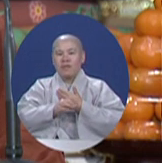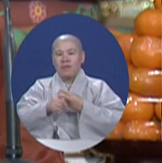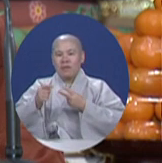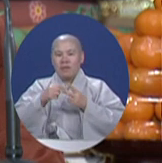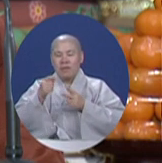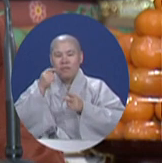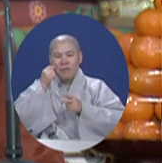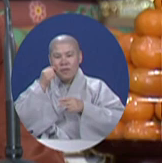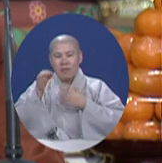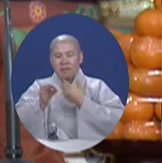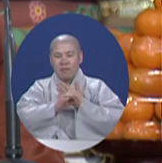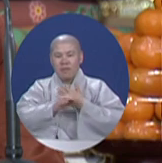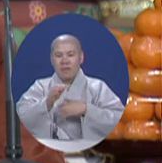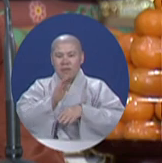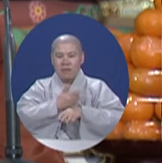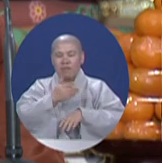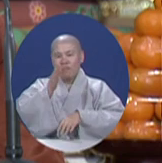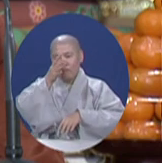가관도 아니에요.